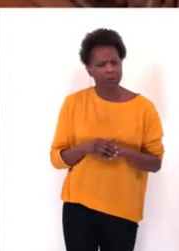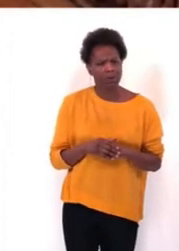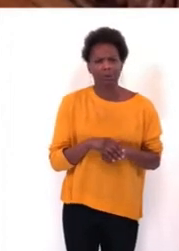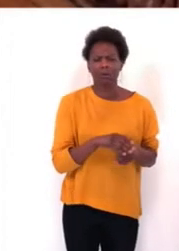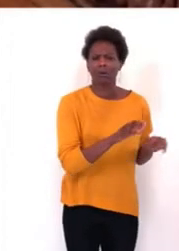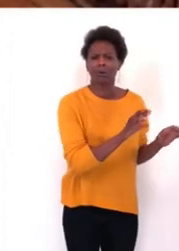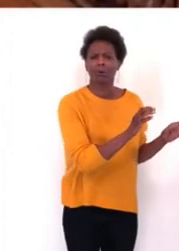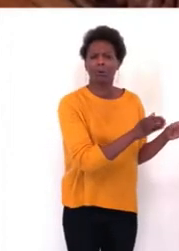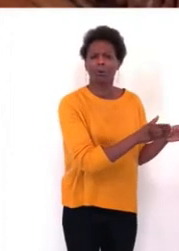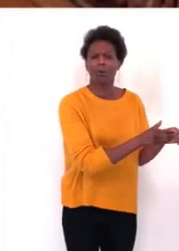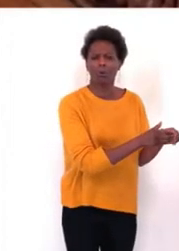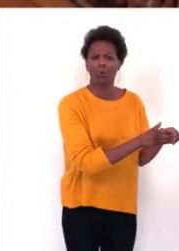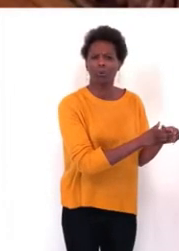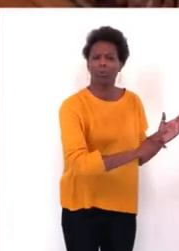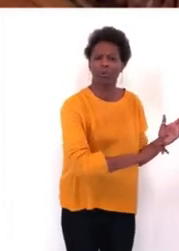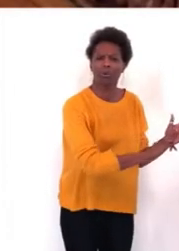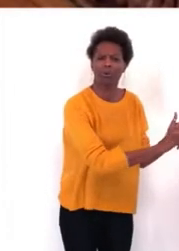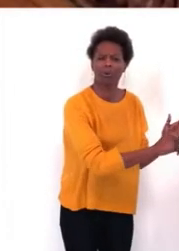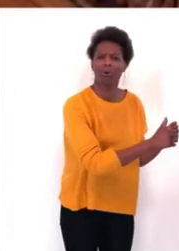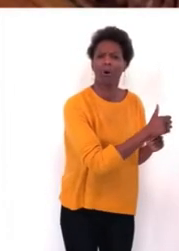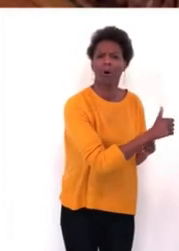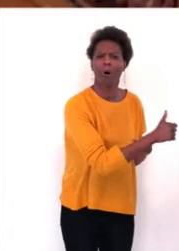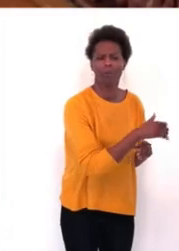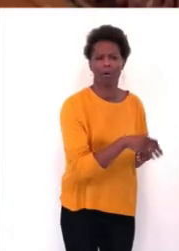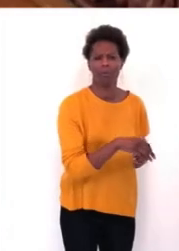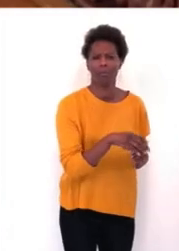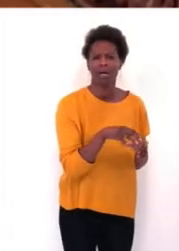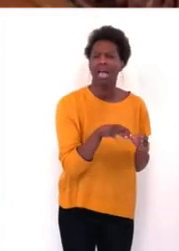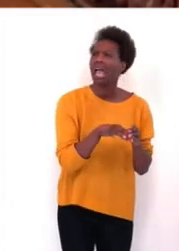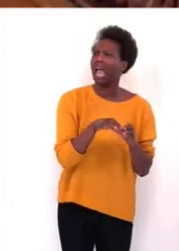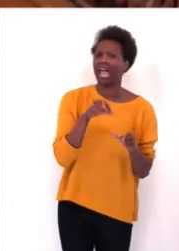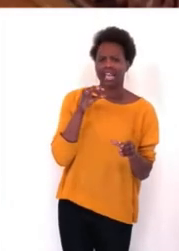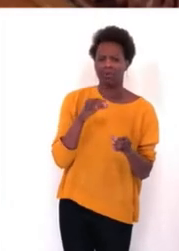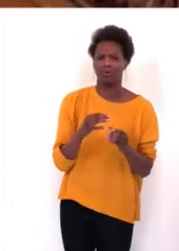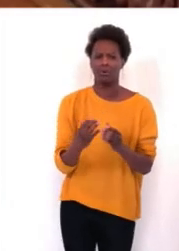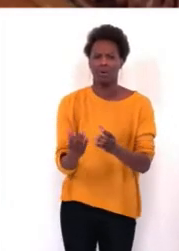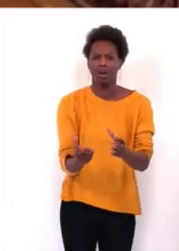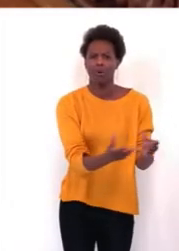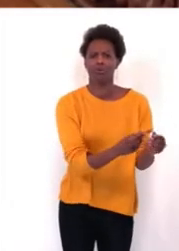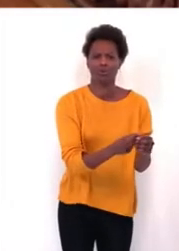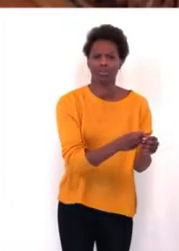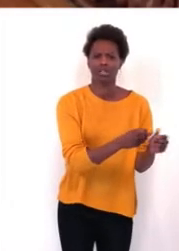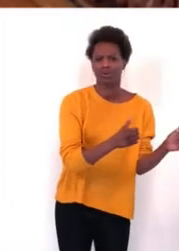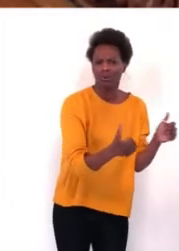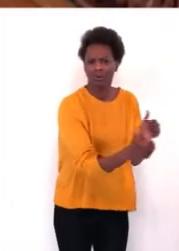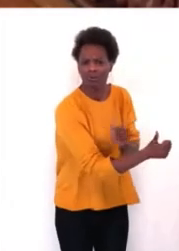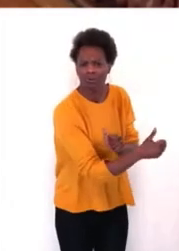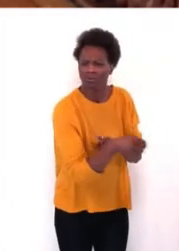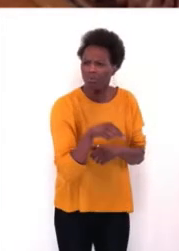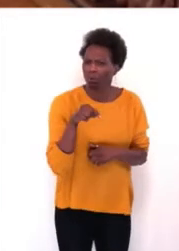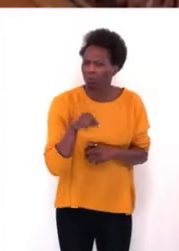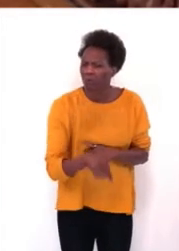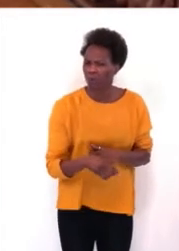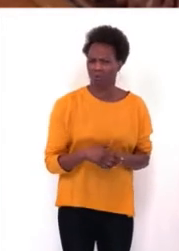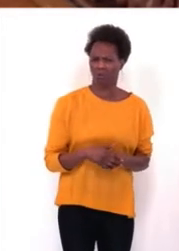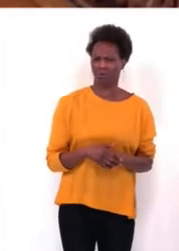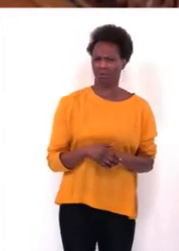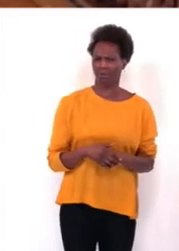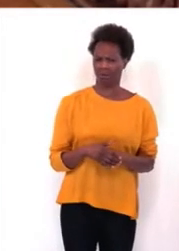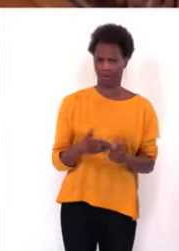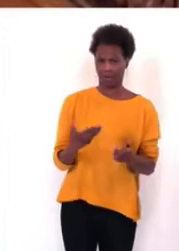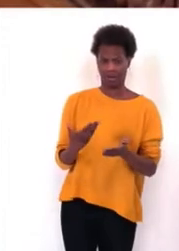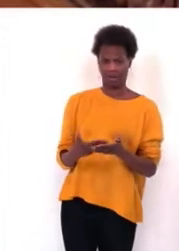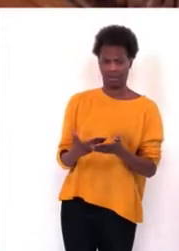structures qui auraient des avis à émettre sur ces sujets-là? Je crains que ce ne soit une démocratie